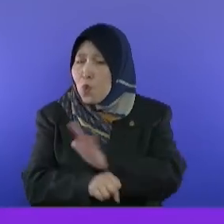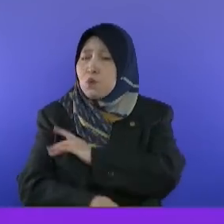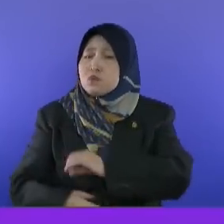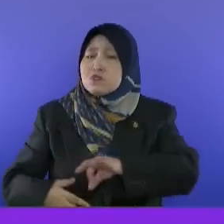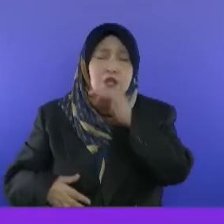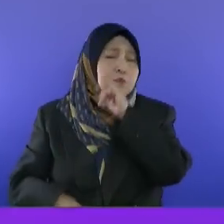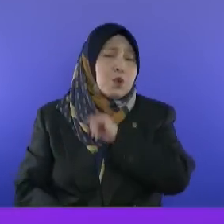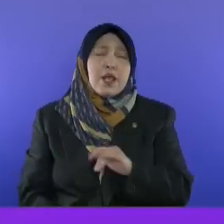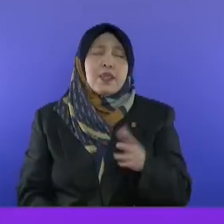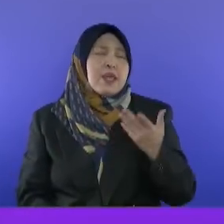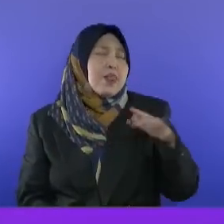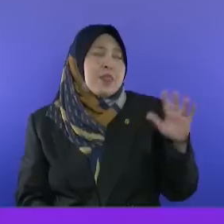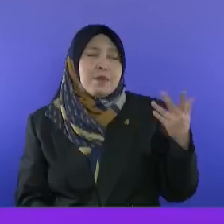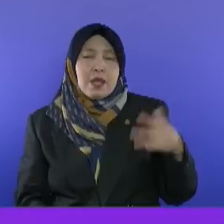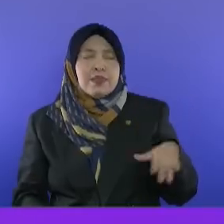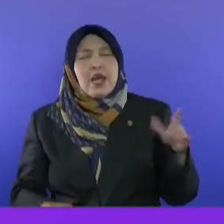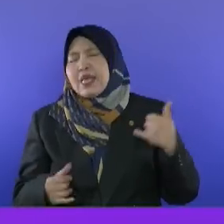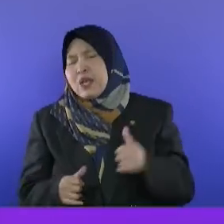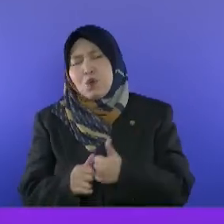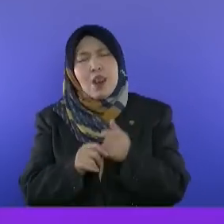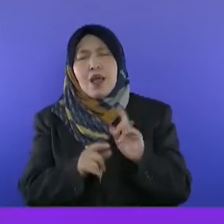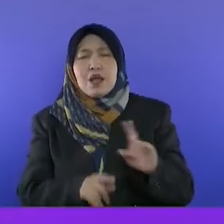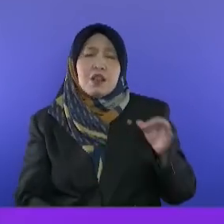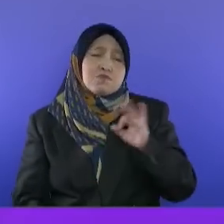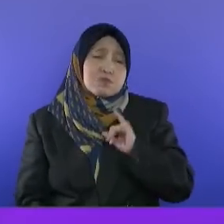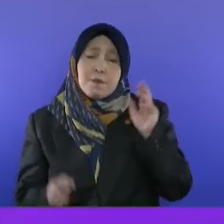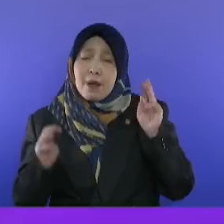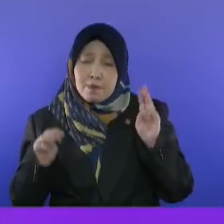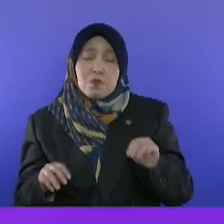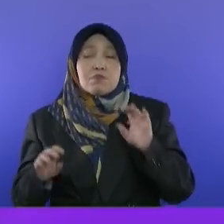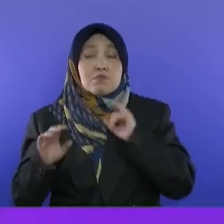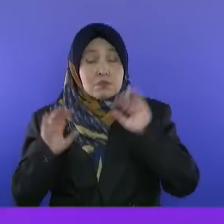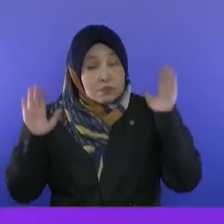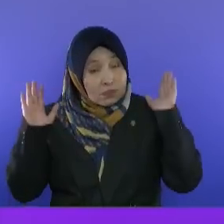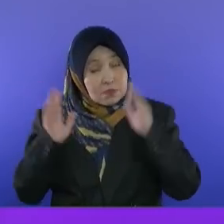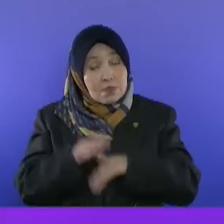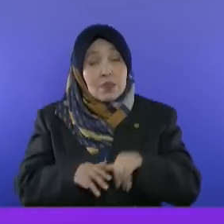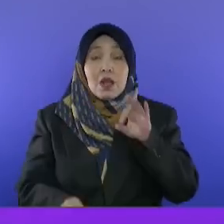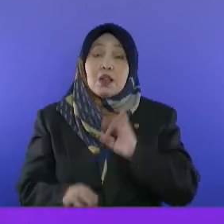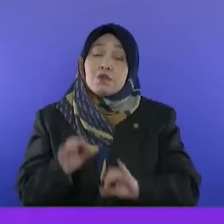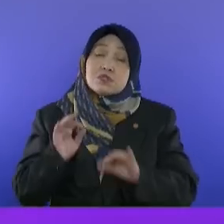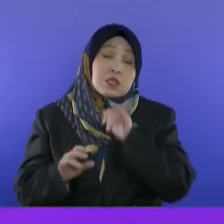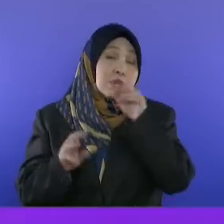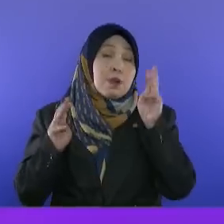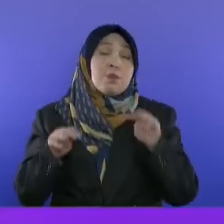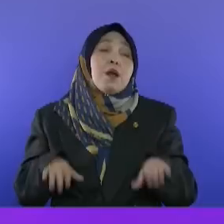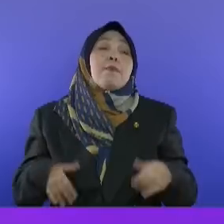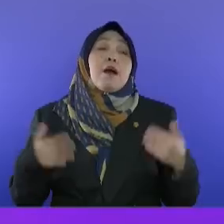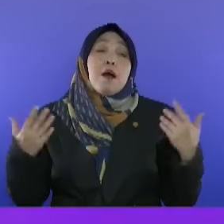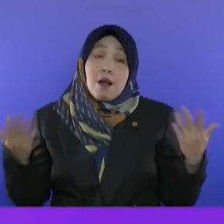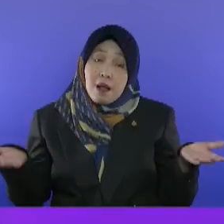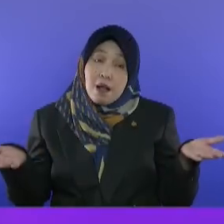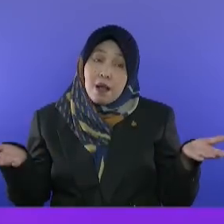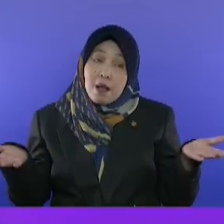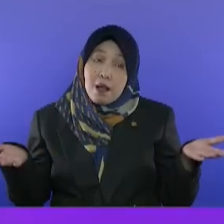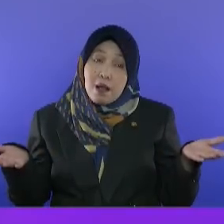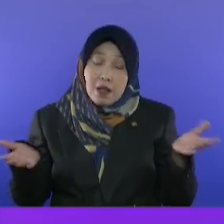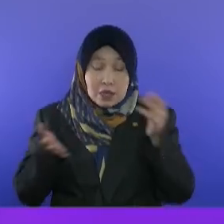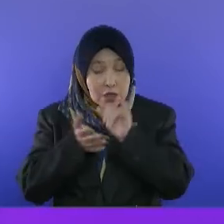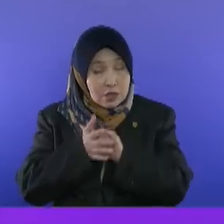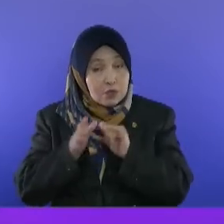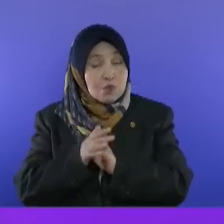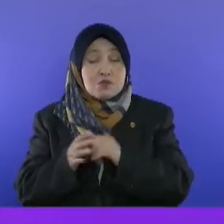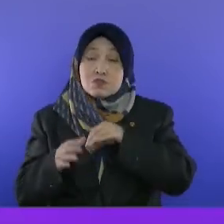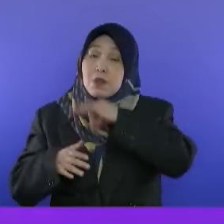sampai-sampai lewe ikutlah ya kalau saya mampu saya sembahyang Kalau saya tidak mampu Ah itu adalah semangat semangat